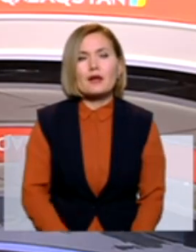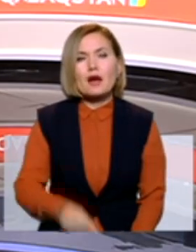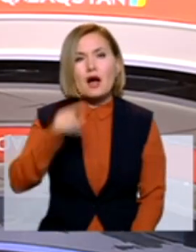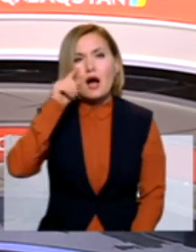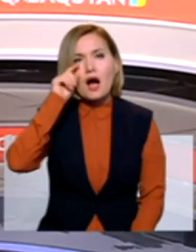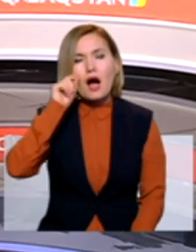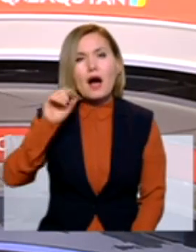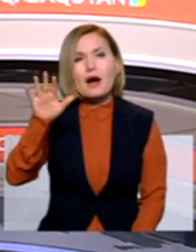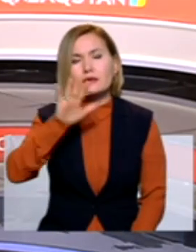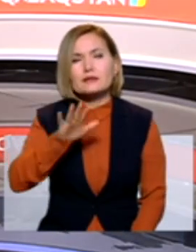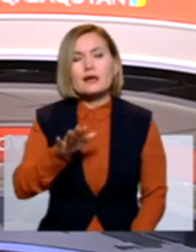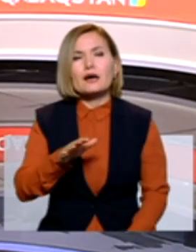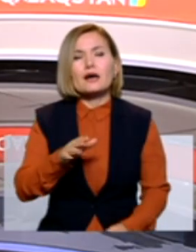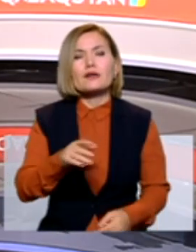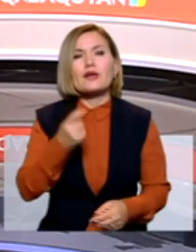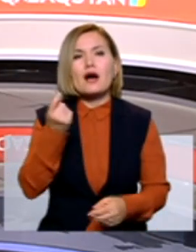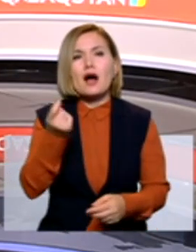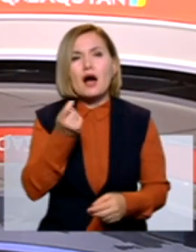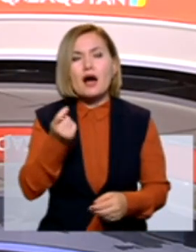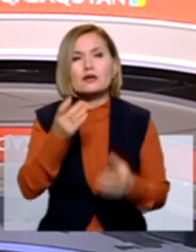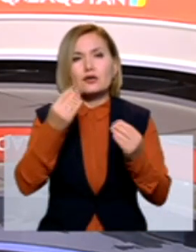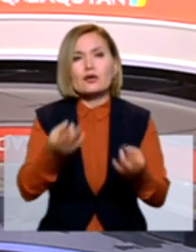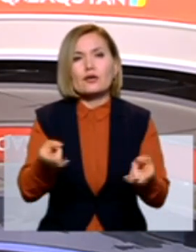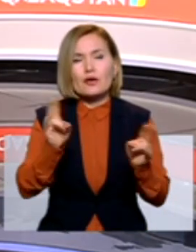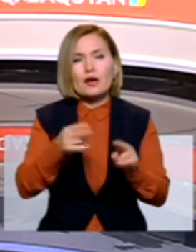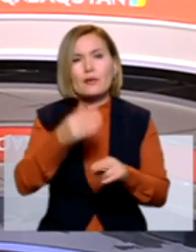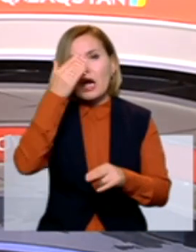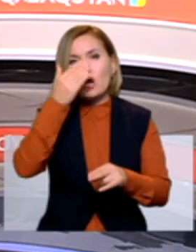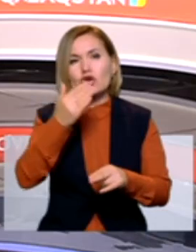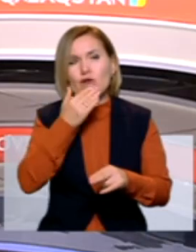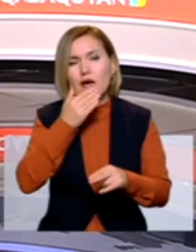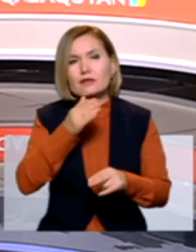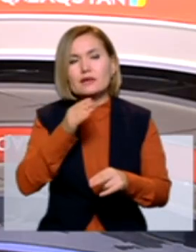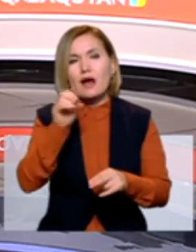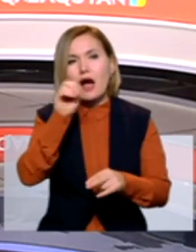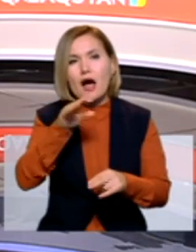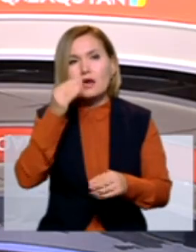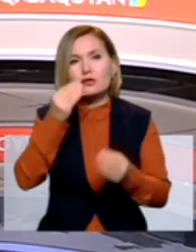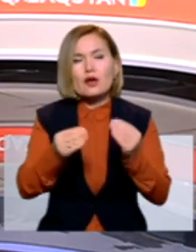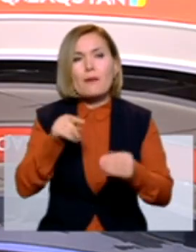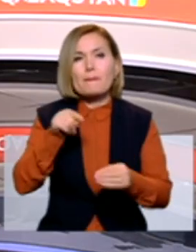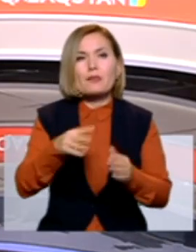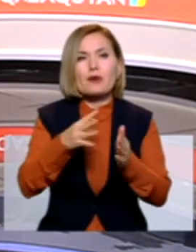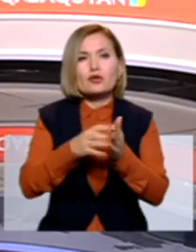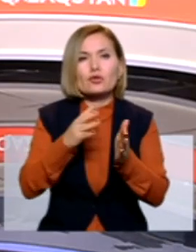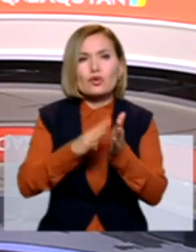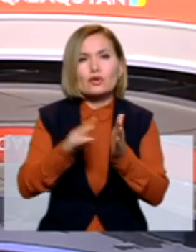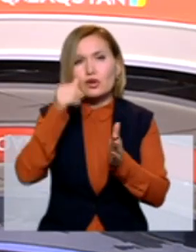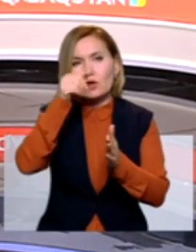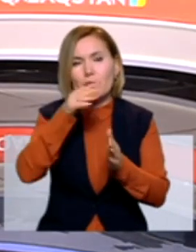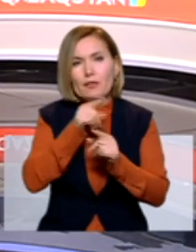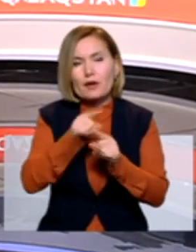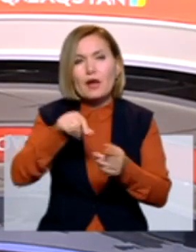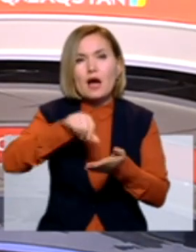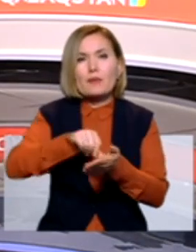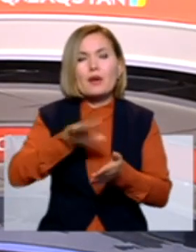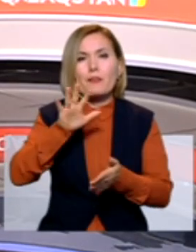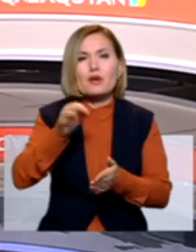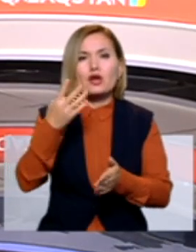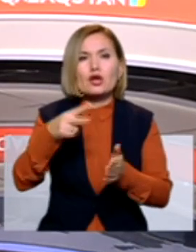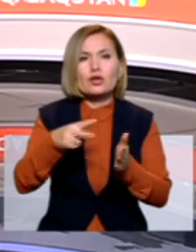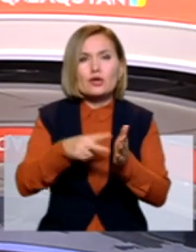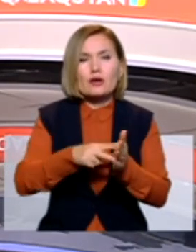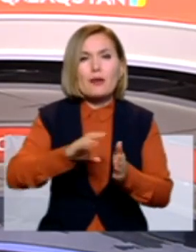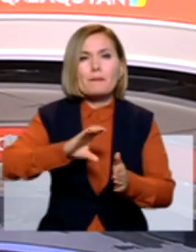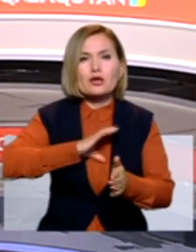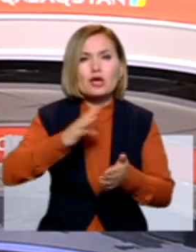кешарық. Азиядағы аз қалды. Қазақстан құрамасы жалпы жазғы Азия ойындарына 1994 жылдан бері қатысып келеді. 557